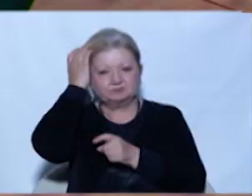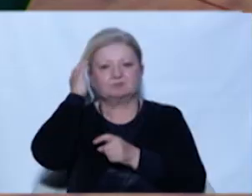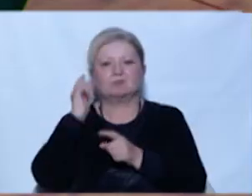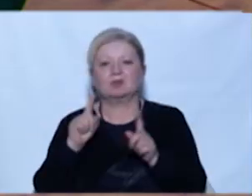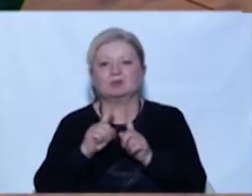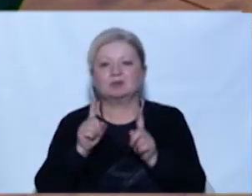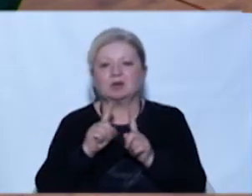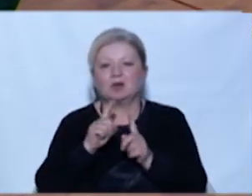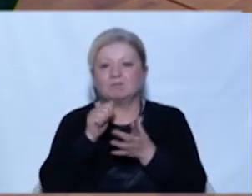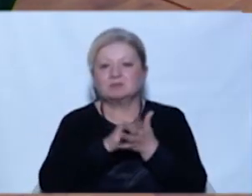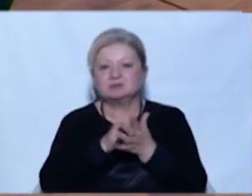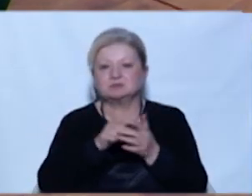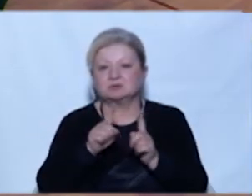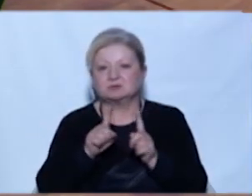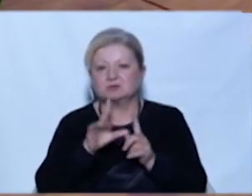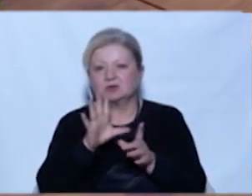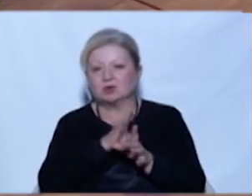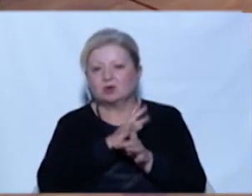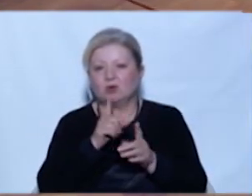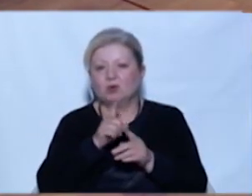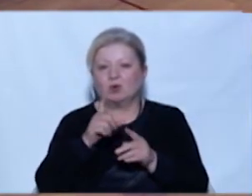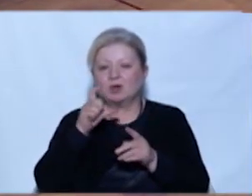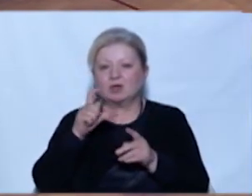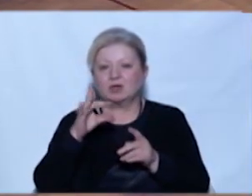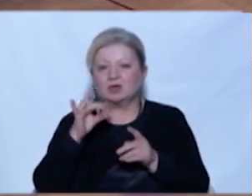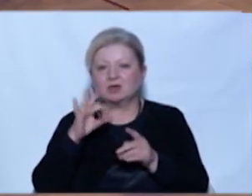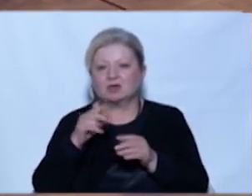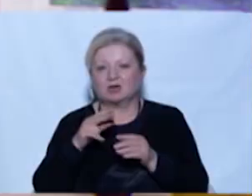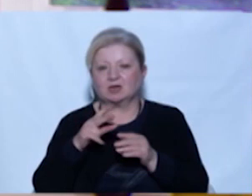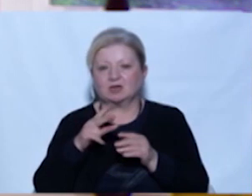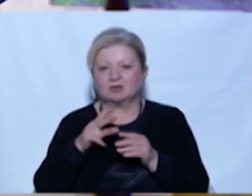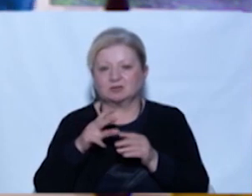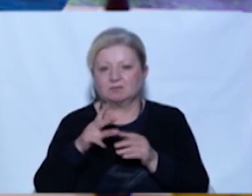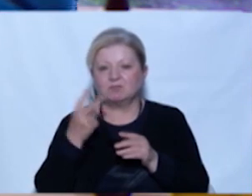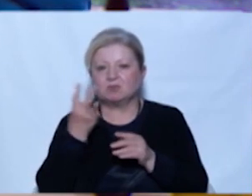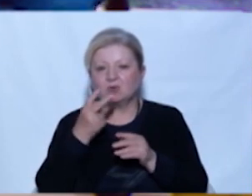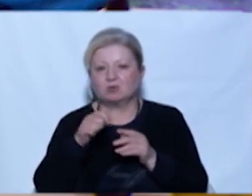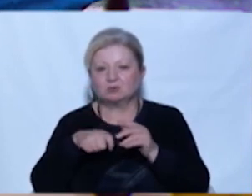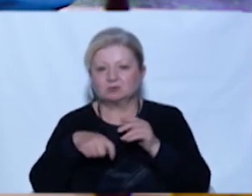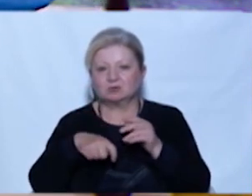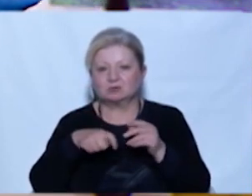რამ განაპირობა ერეკლე მეორეს გადაწყვეტილება მფარველობა ეთხოვა რუსეთისთვის?